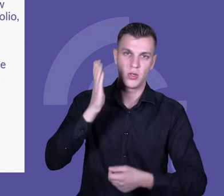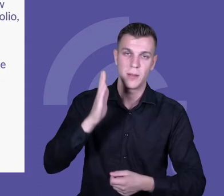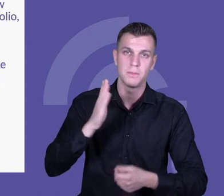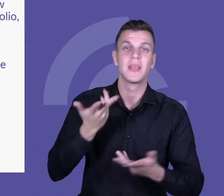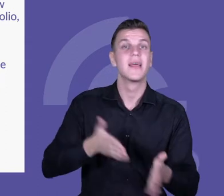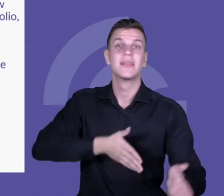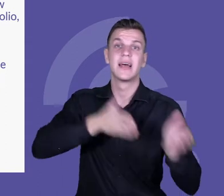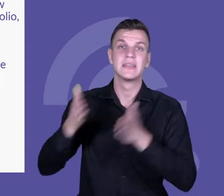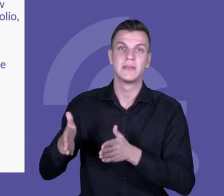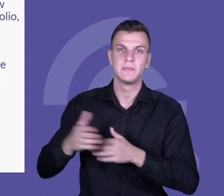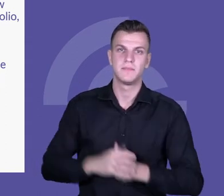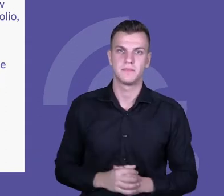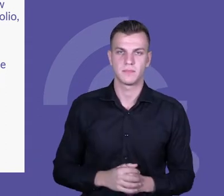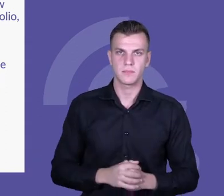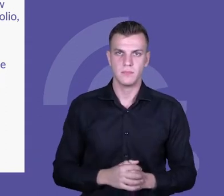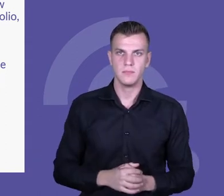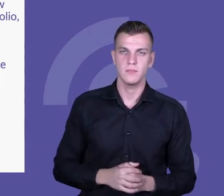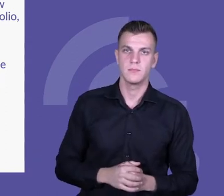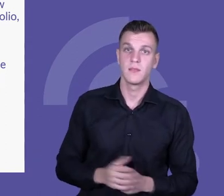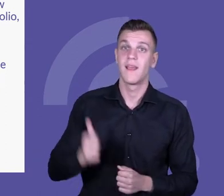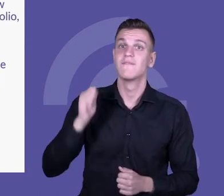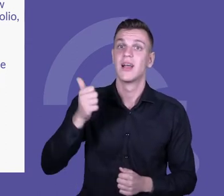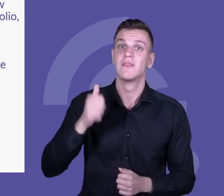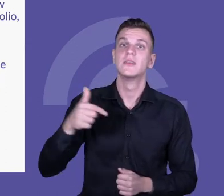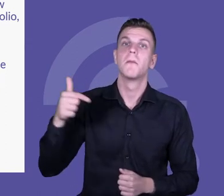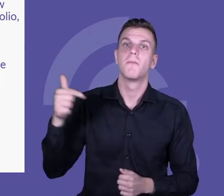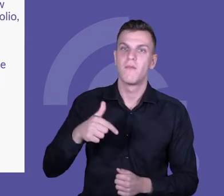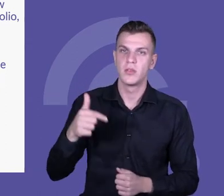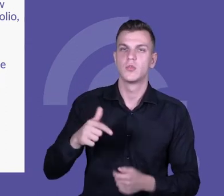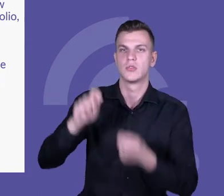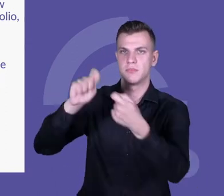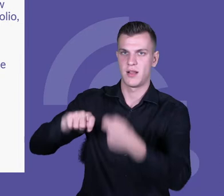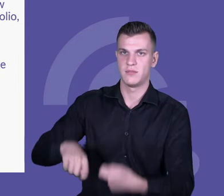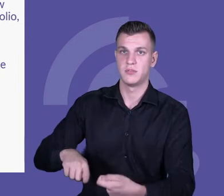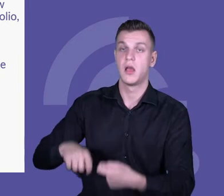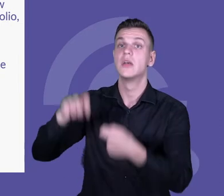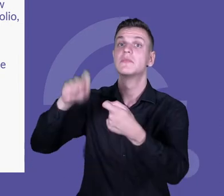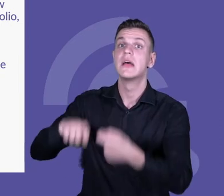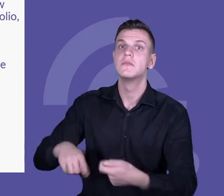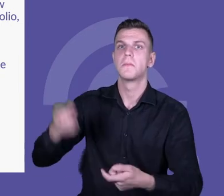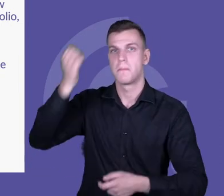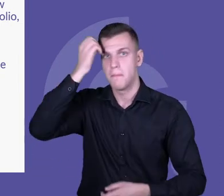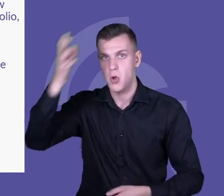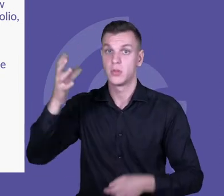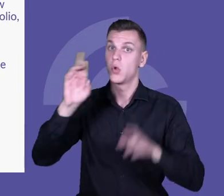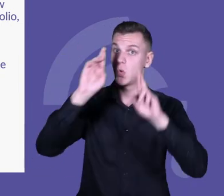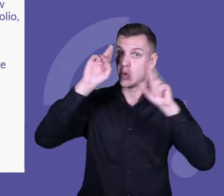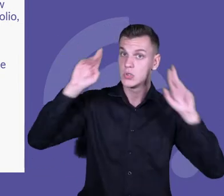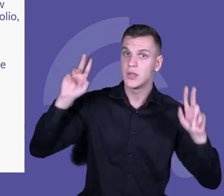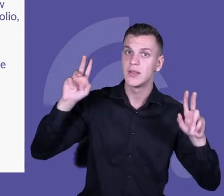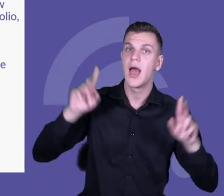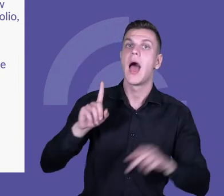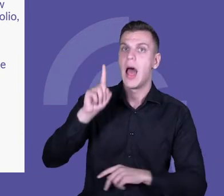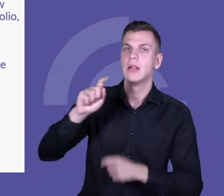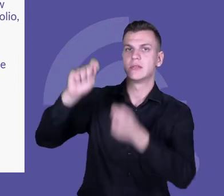Dalej stawiamy taką tezę, że kompetencje powinny podlegać ocenie. Ocenie mądrej, ocenie wyważonej, ale jednak